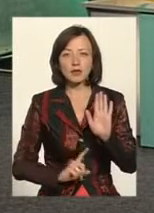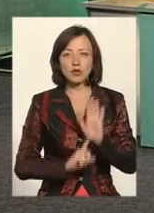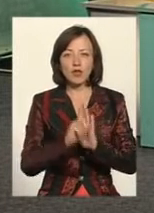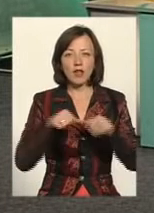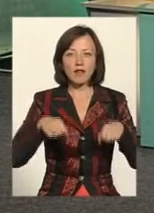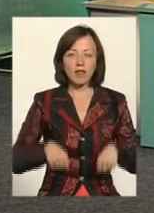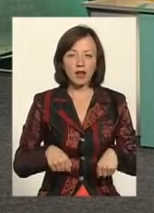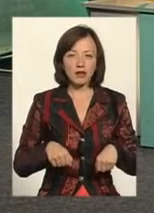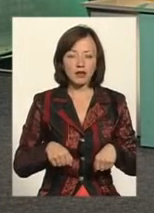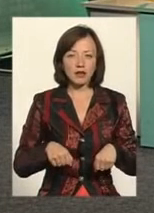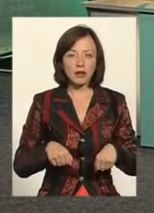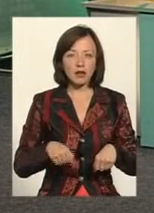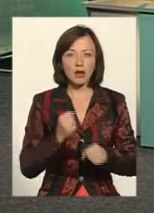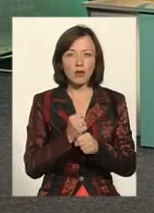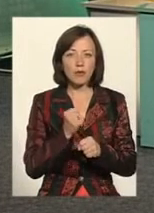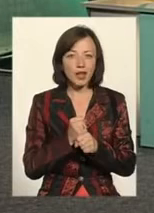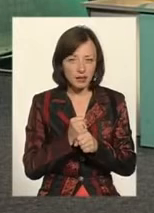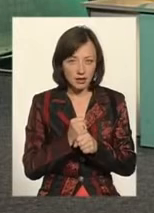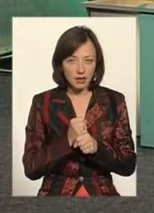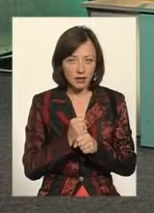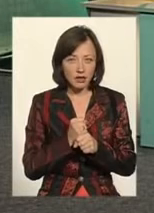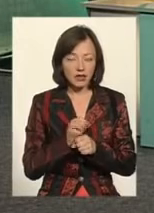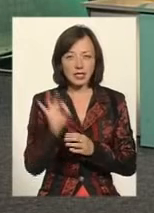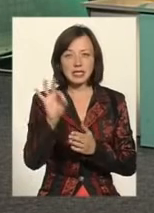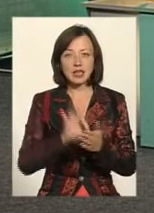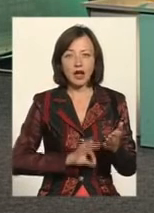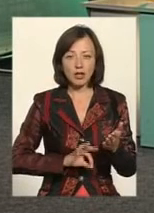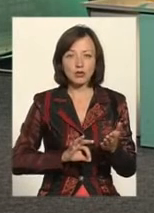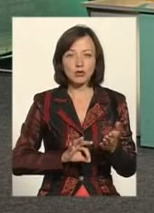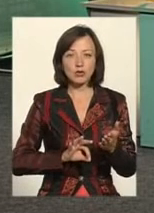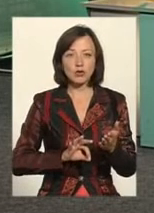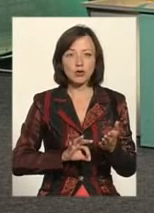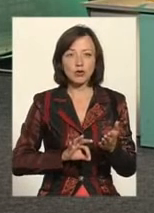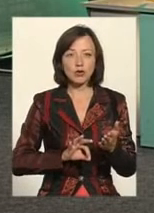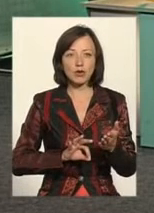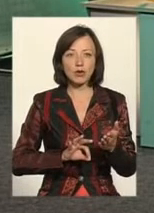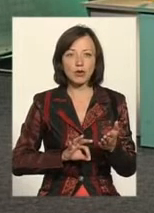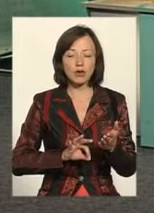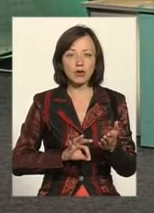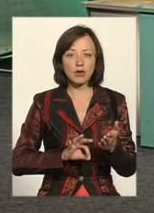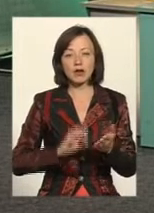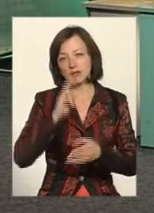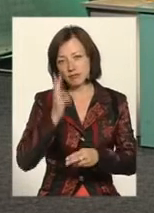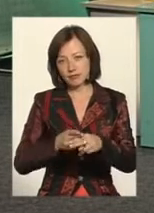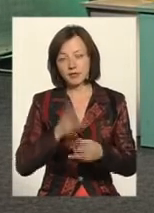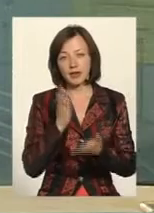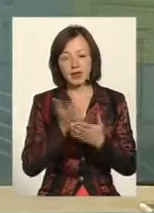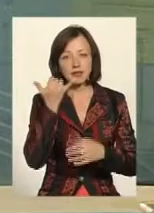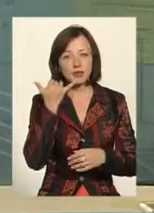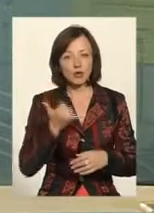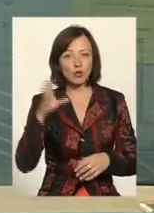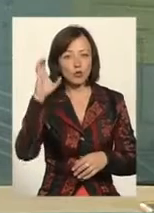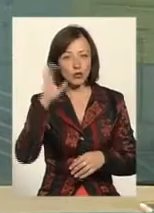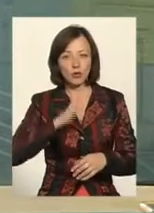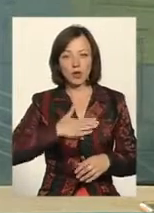влада починає тільки робити, то мені зразу ж сіпляться, тому що... Пане Василю, є дзвінок. Ми послухаємо